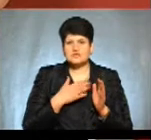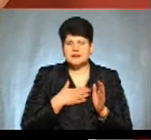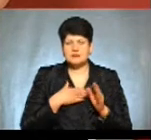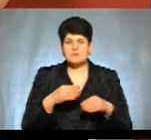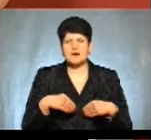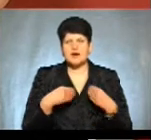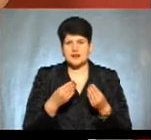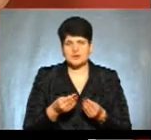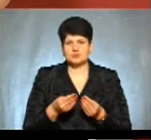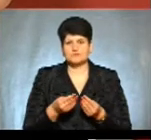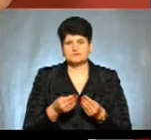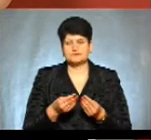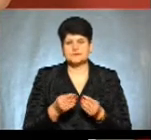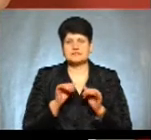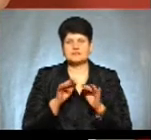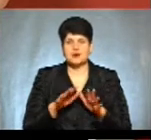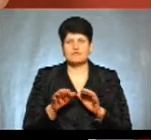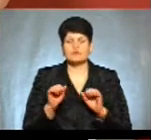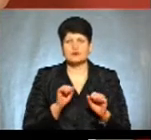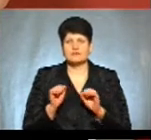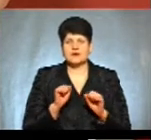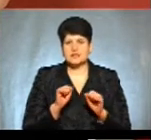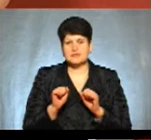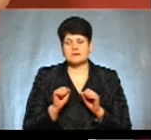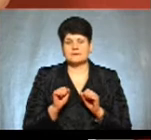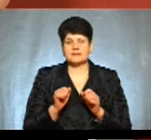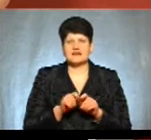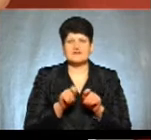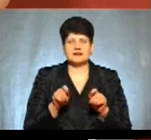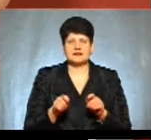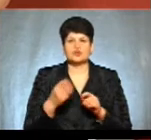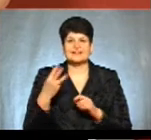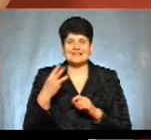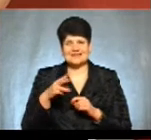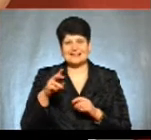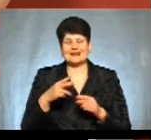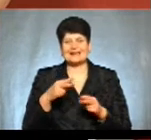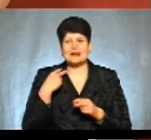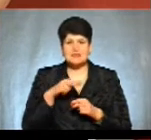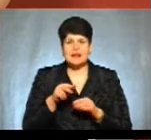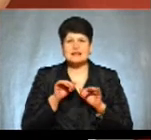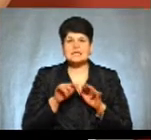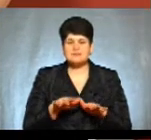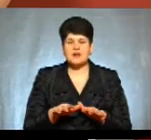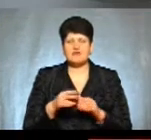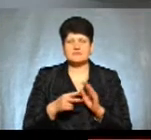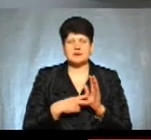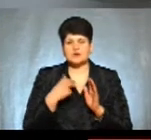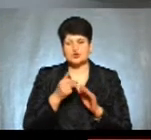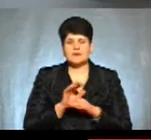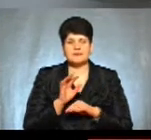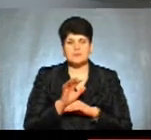нами передано справ до правоохоронних органів, де відкрито 30 кримінальних справ. У 18-му році нами